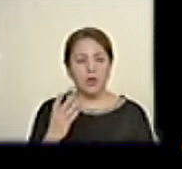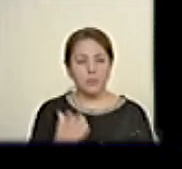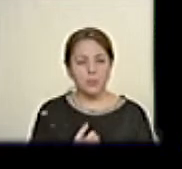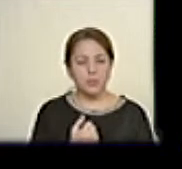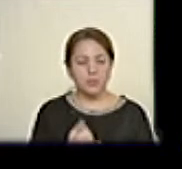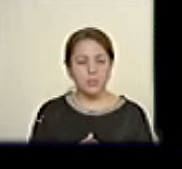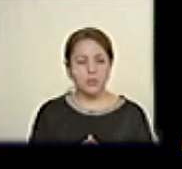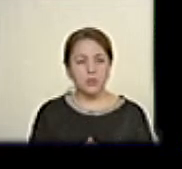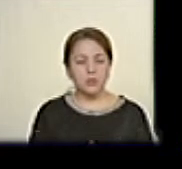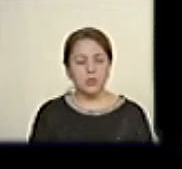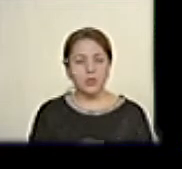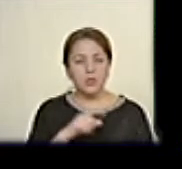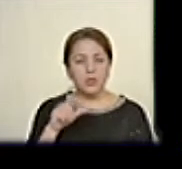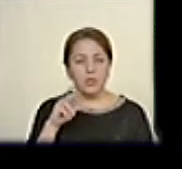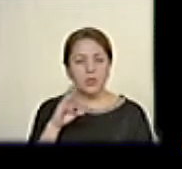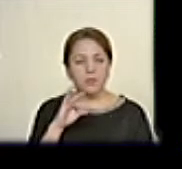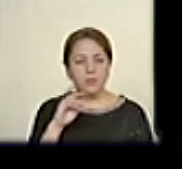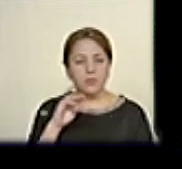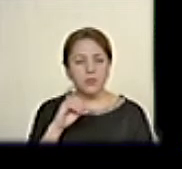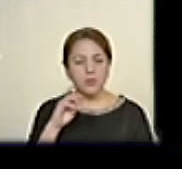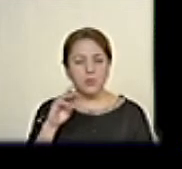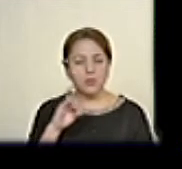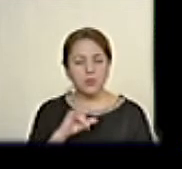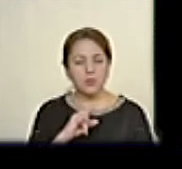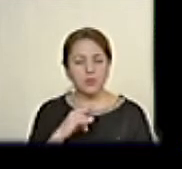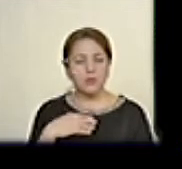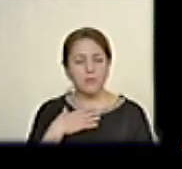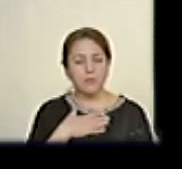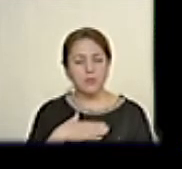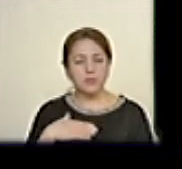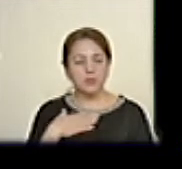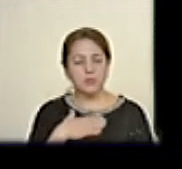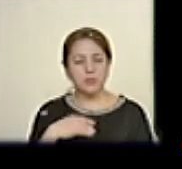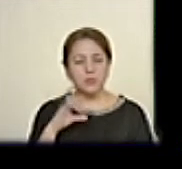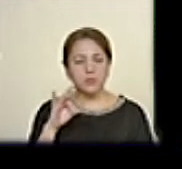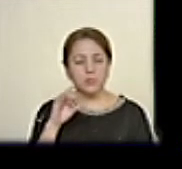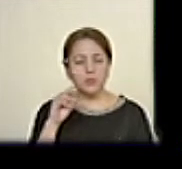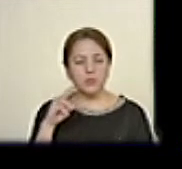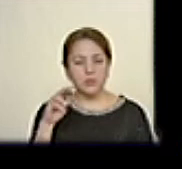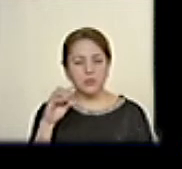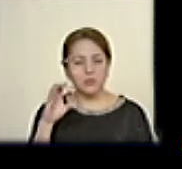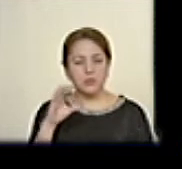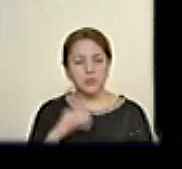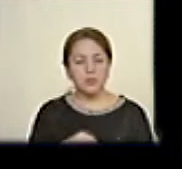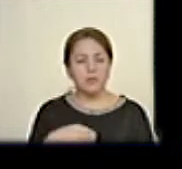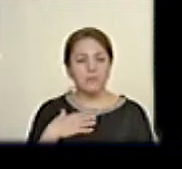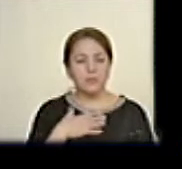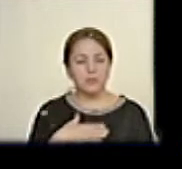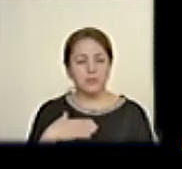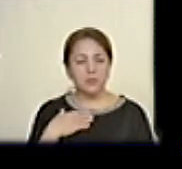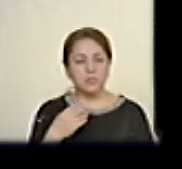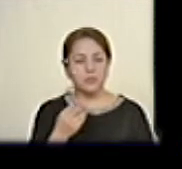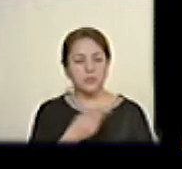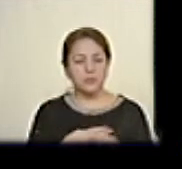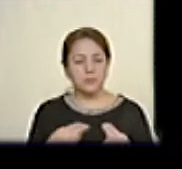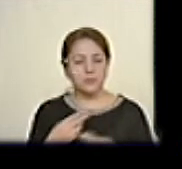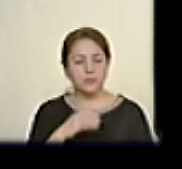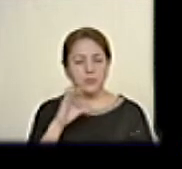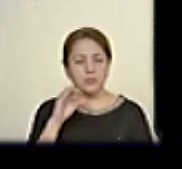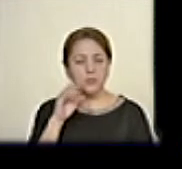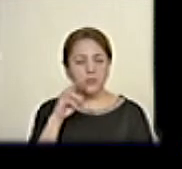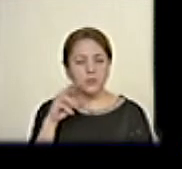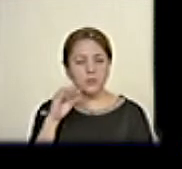определений, эпитеты являются важнейшим средством, важнейшим изобразительно-выразительным